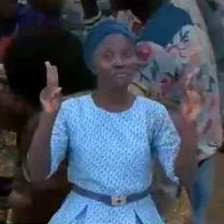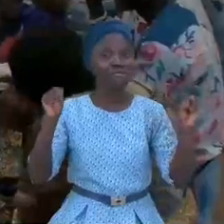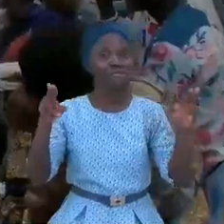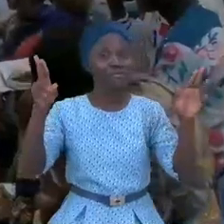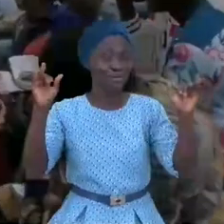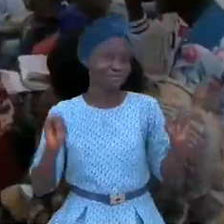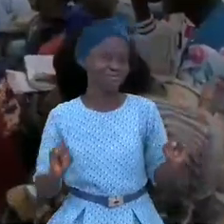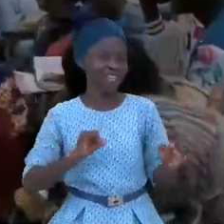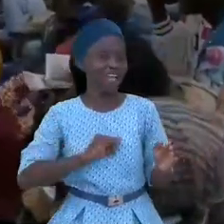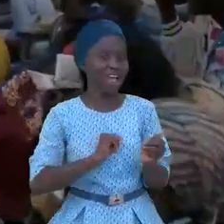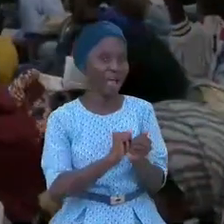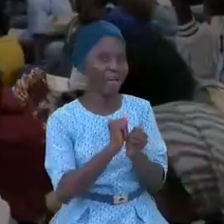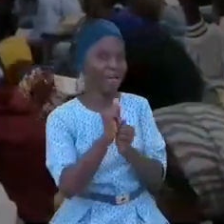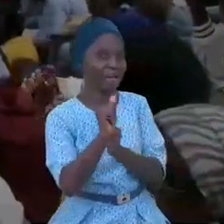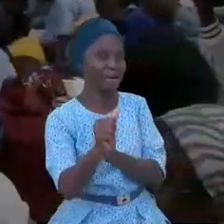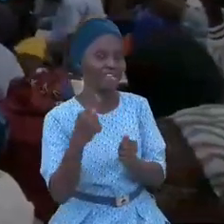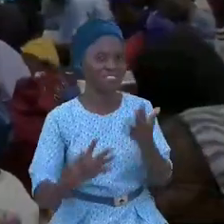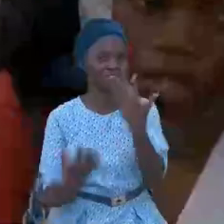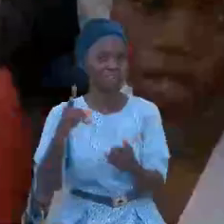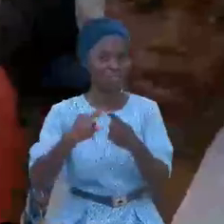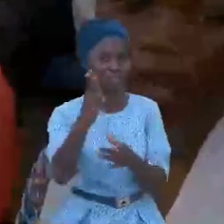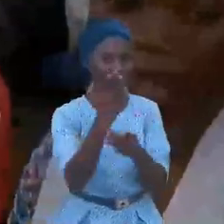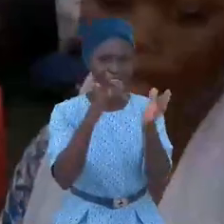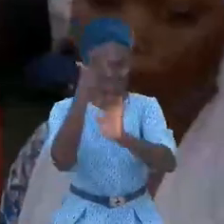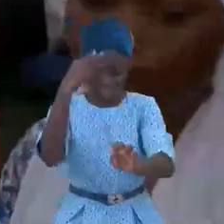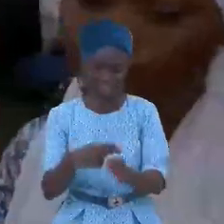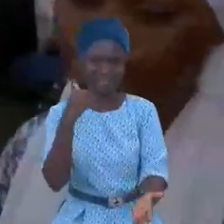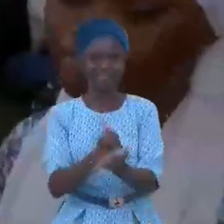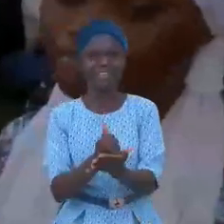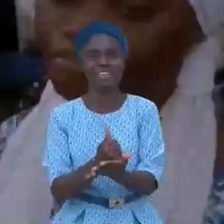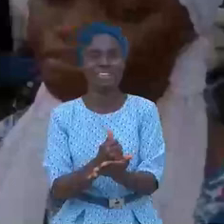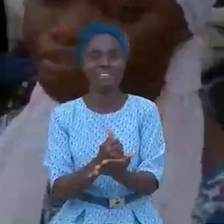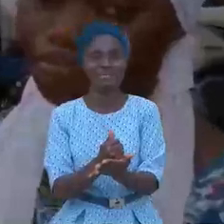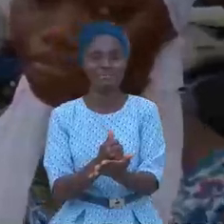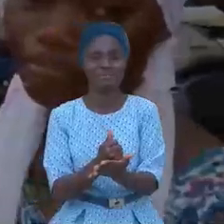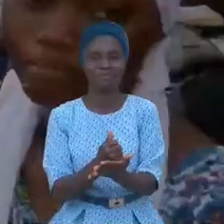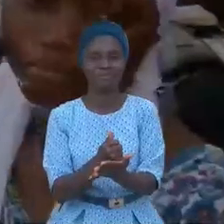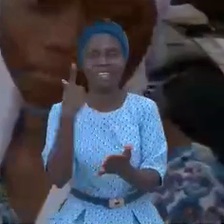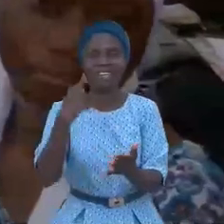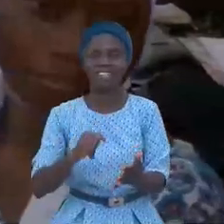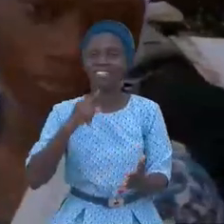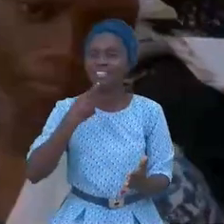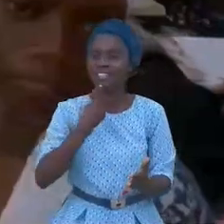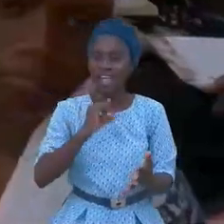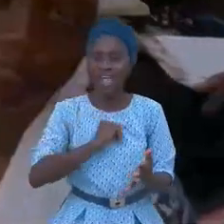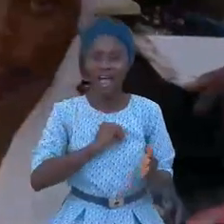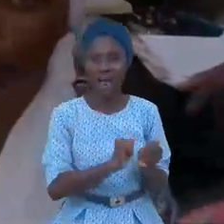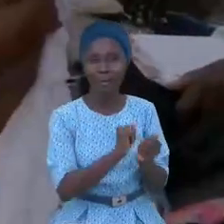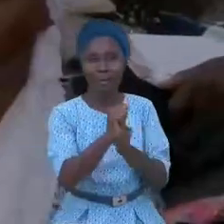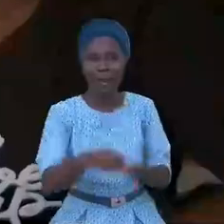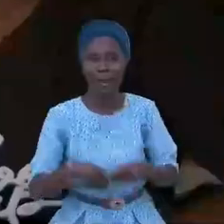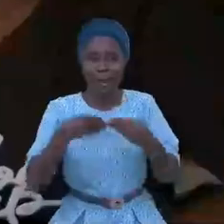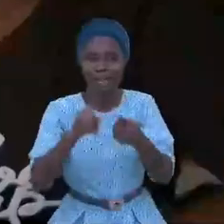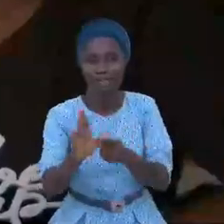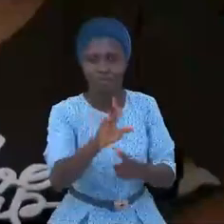Je te transmets le feu dans ton cœur. Le zèle, je le transmets dans ton